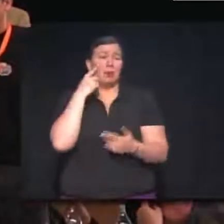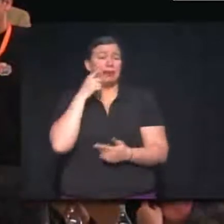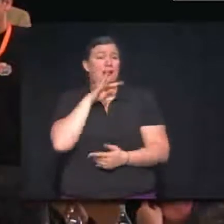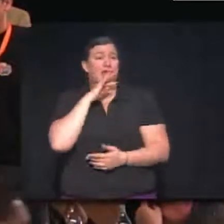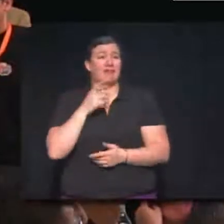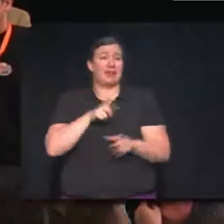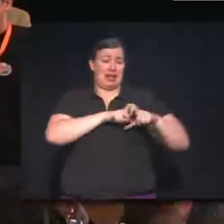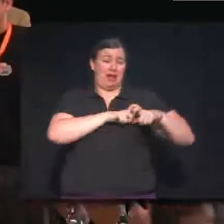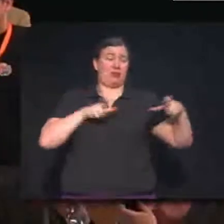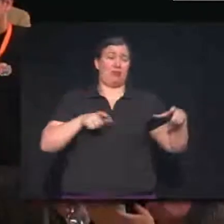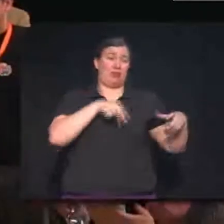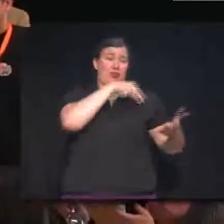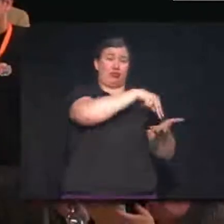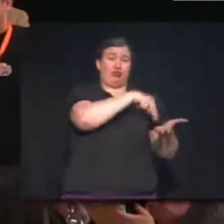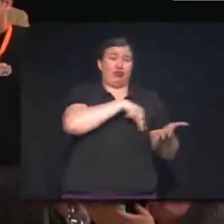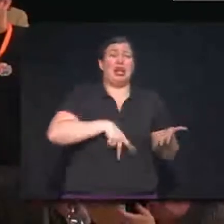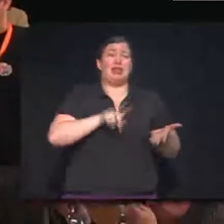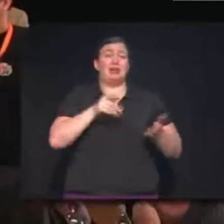moment